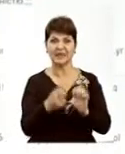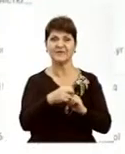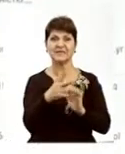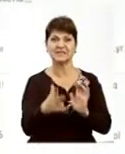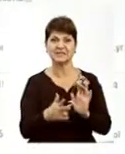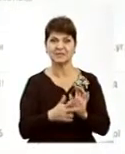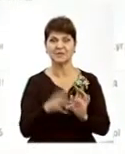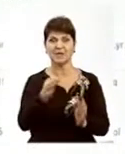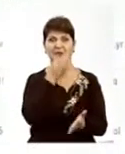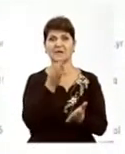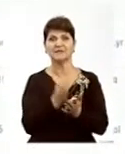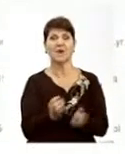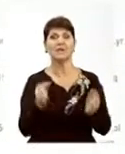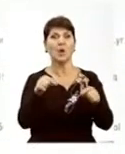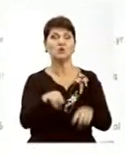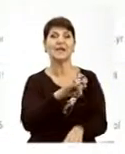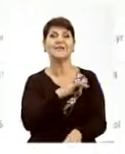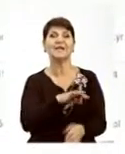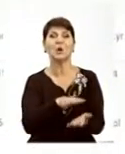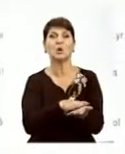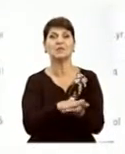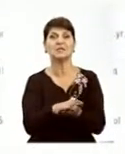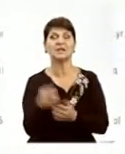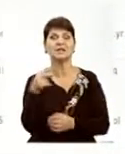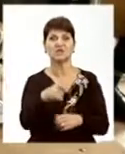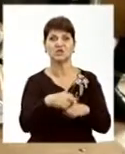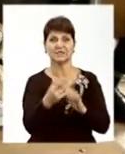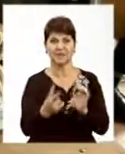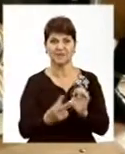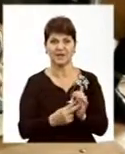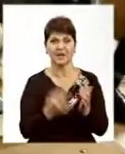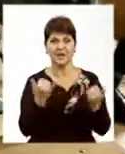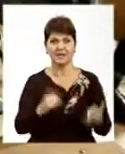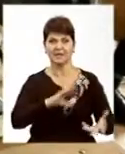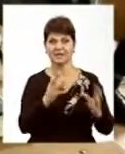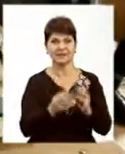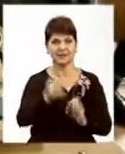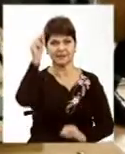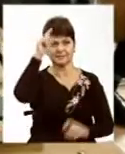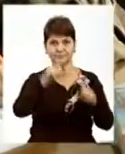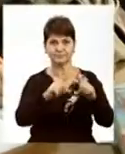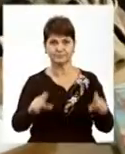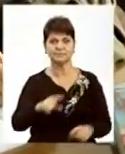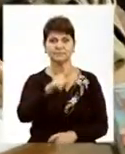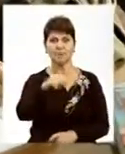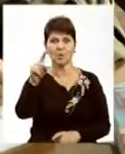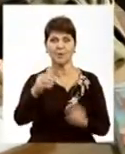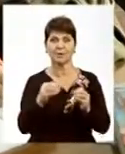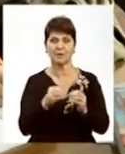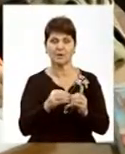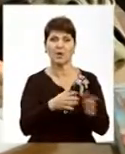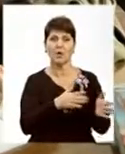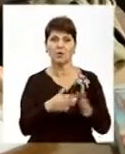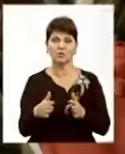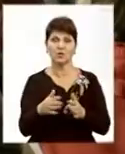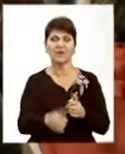рік і звіт про надходження і використання коштів за 2017. Нині загальноосвітня школа номер 10 готова під'єднатись до системи